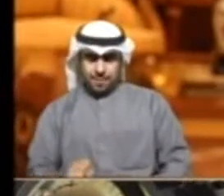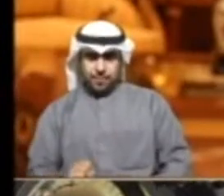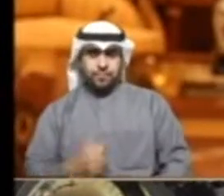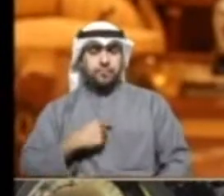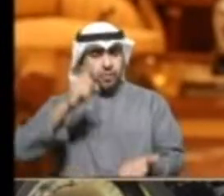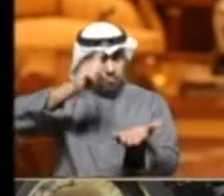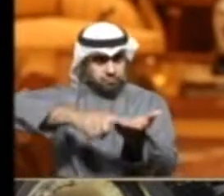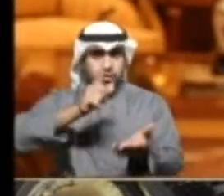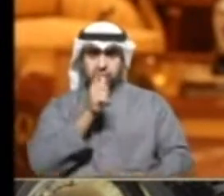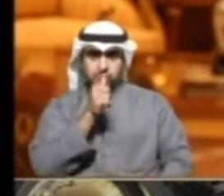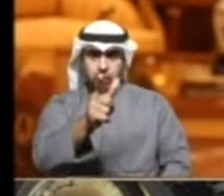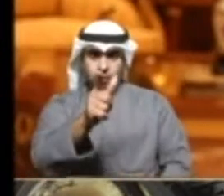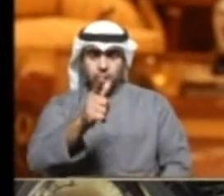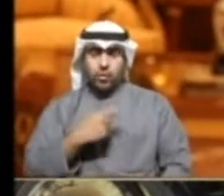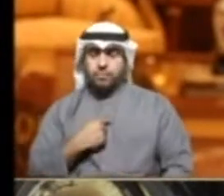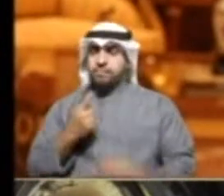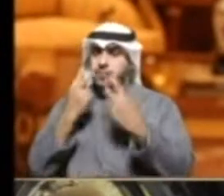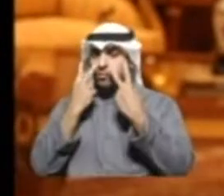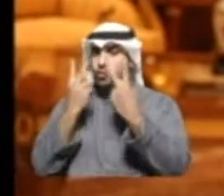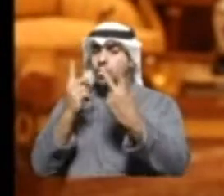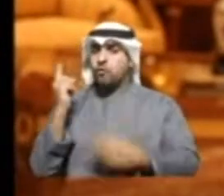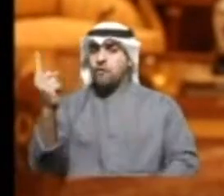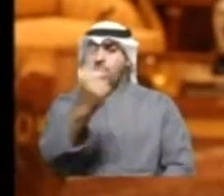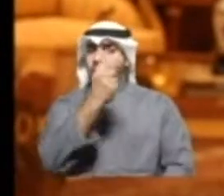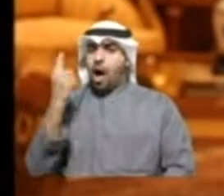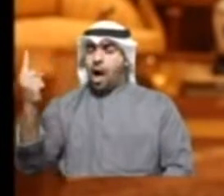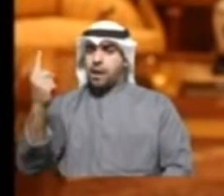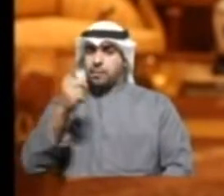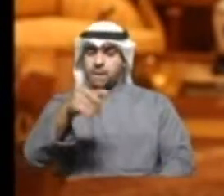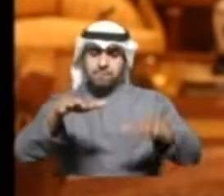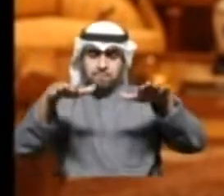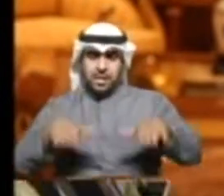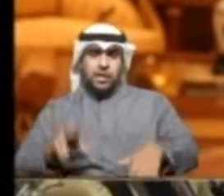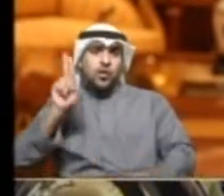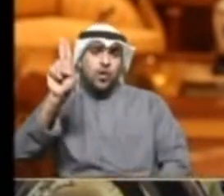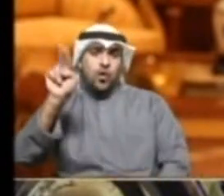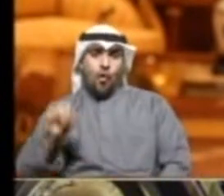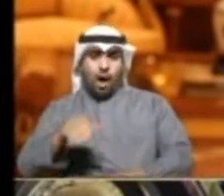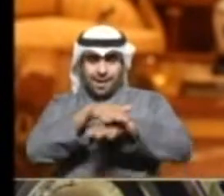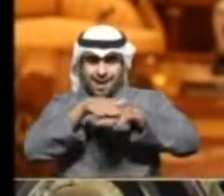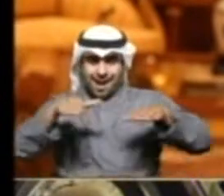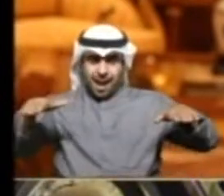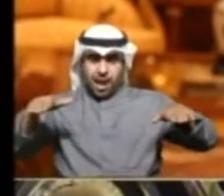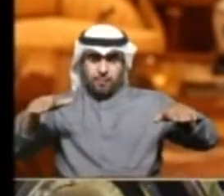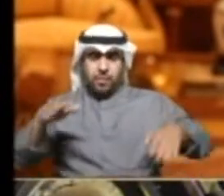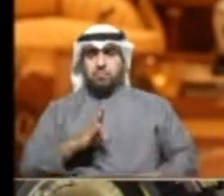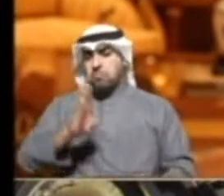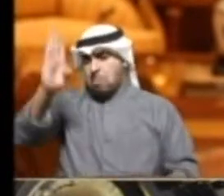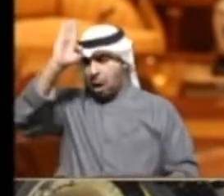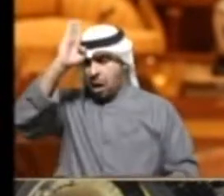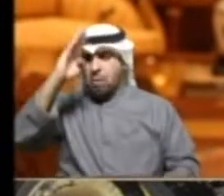التي يعالجها مجلس الأمن في الآونة الأخيرة وفي السنتين القادمات لا تزال هي مشاكل العراق